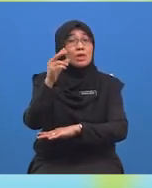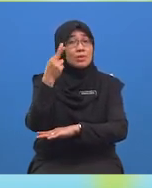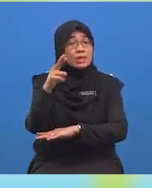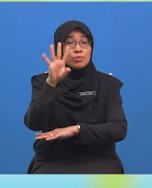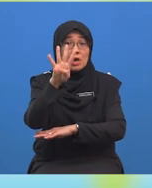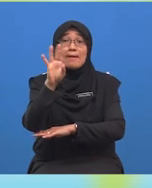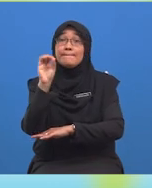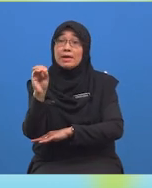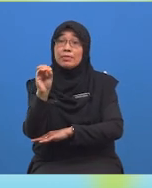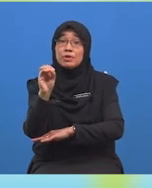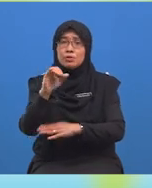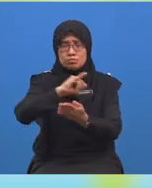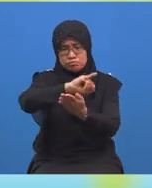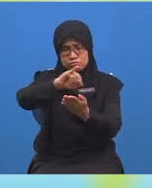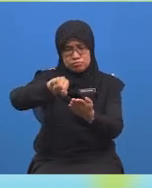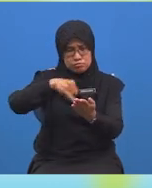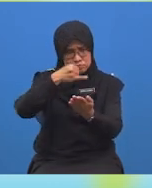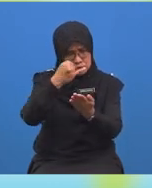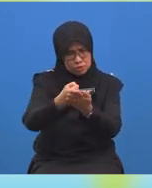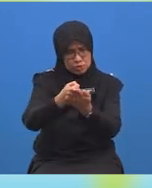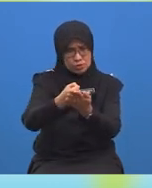1,728,040. Jumlah